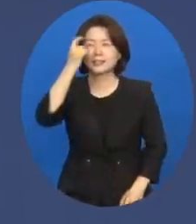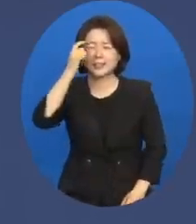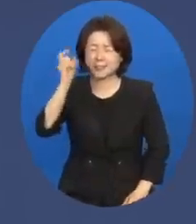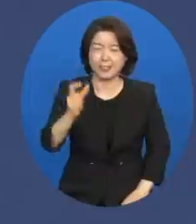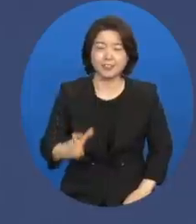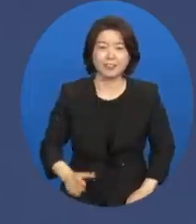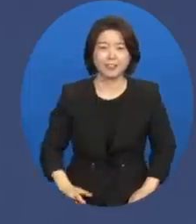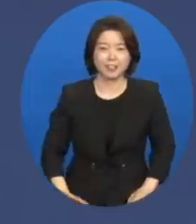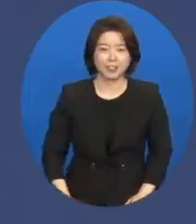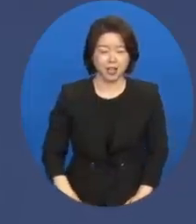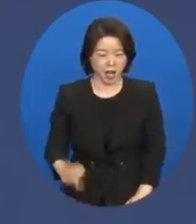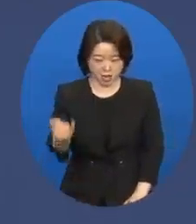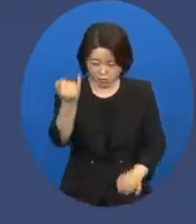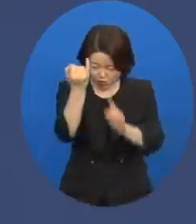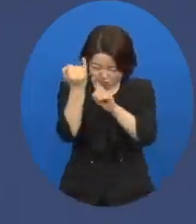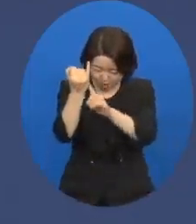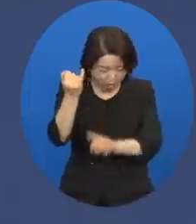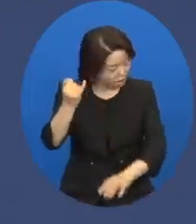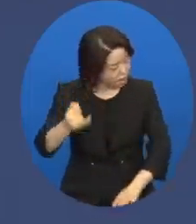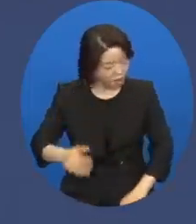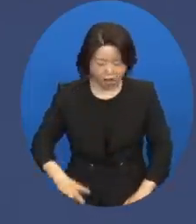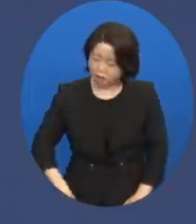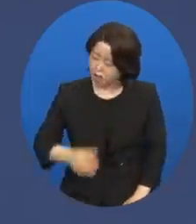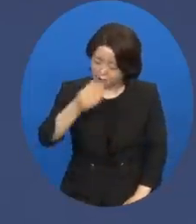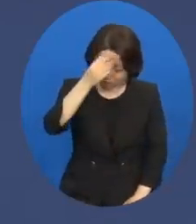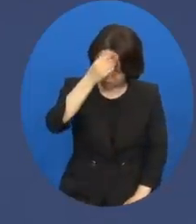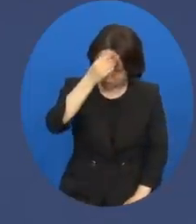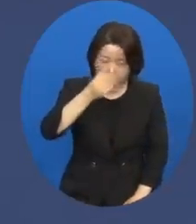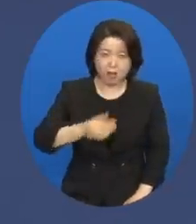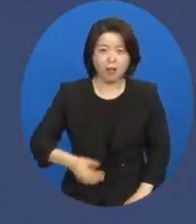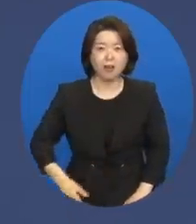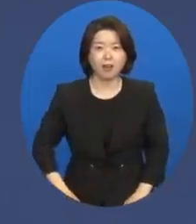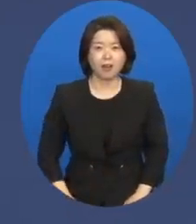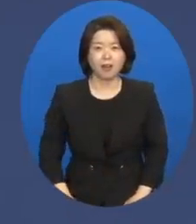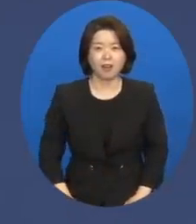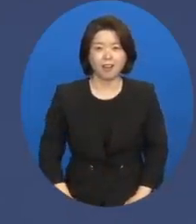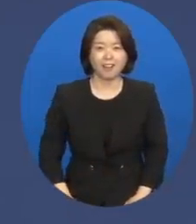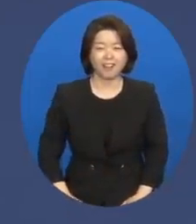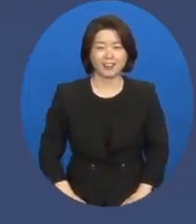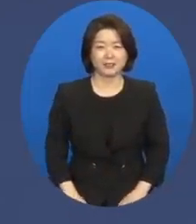아, 나 그 누님 진짜 야 진짜 에?